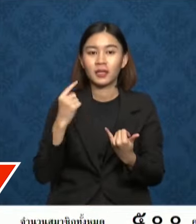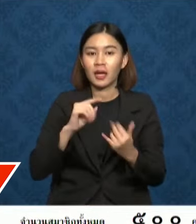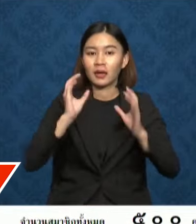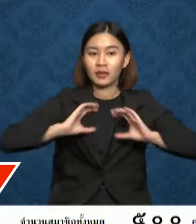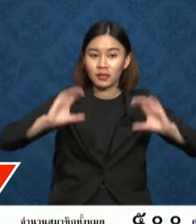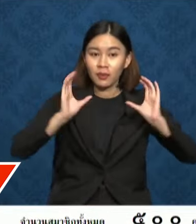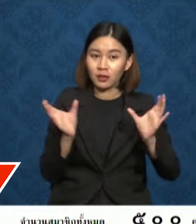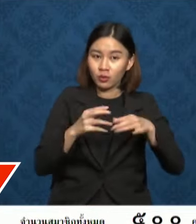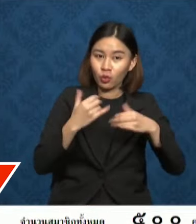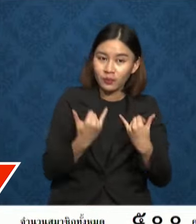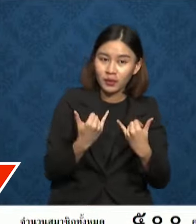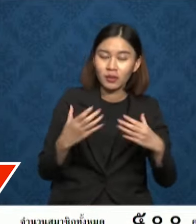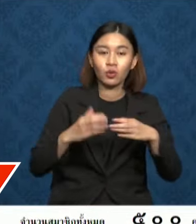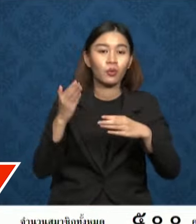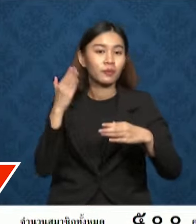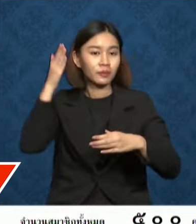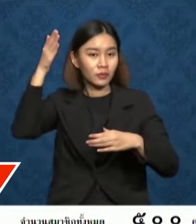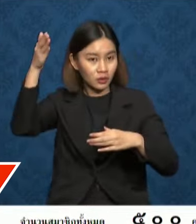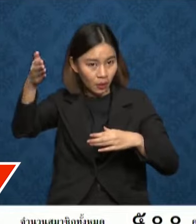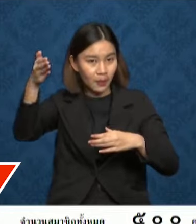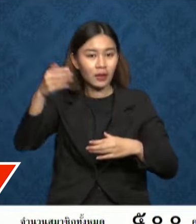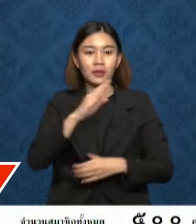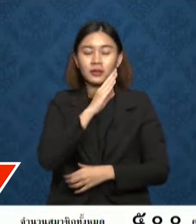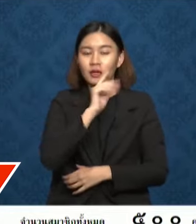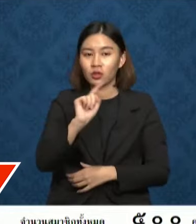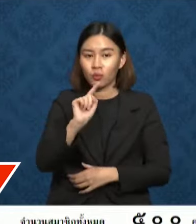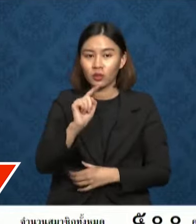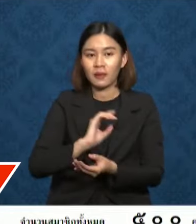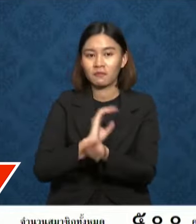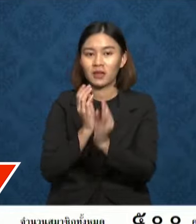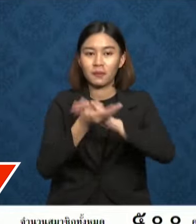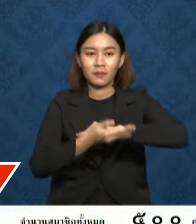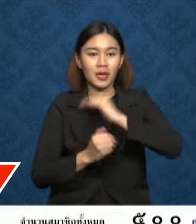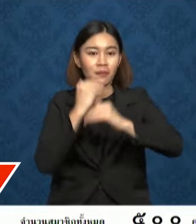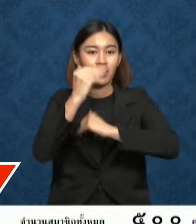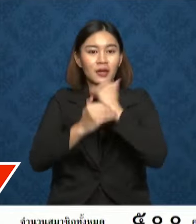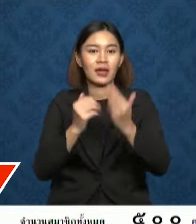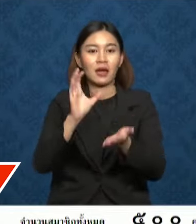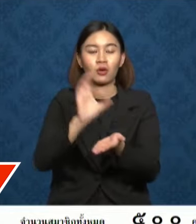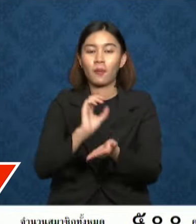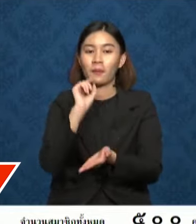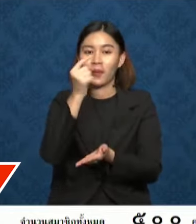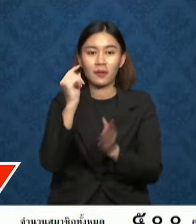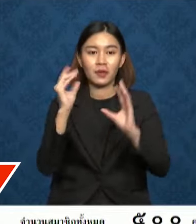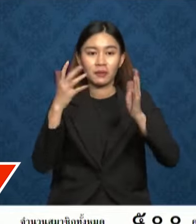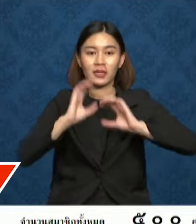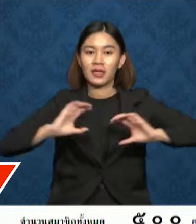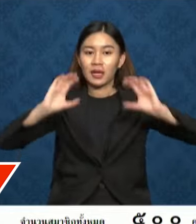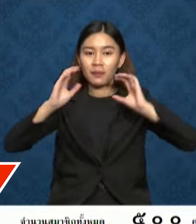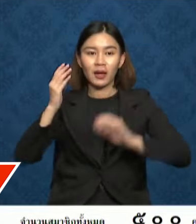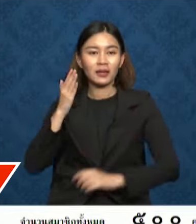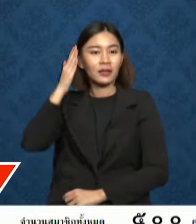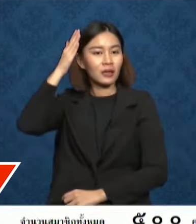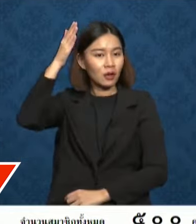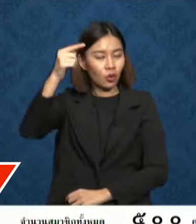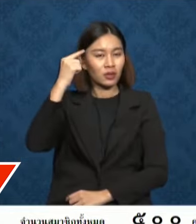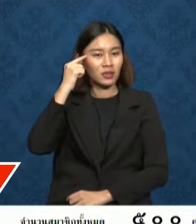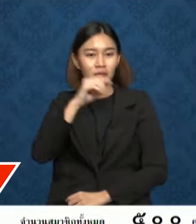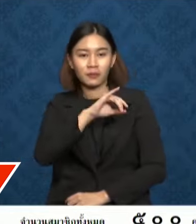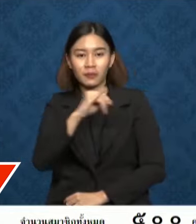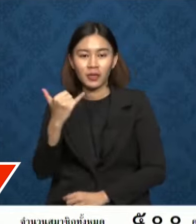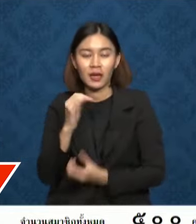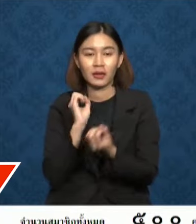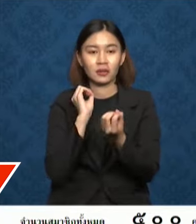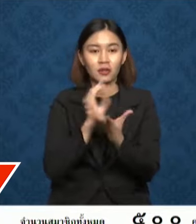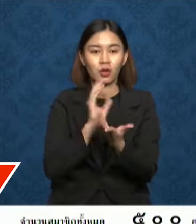จะเป็รฐบาลชุด นี้หรอชุด หน้าตาบใดทเรายไมมการปฏิรูปกระบวนการงบประมาเสีให่รฐบาลในอนาคตอาจจะเสี่ยง